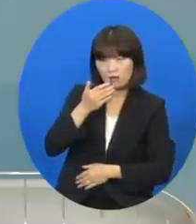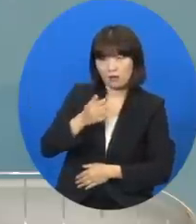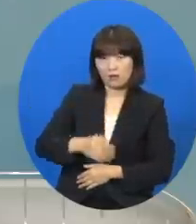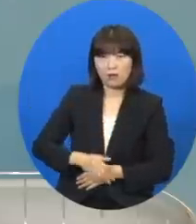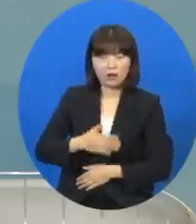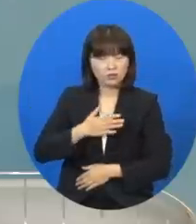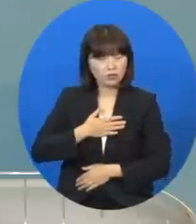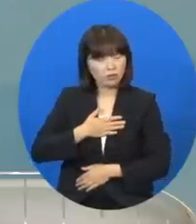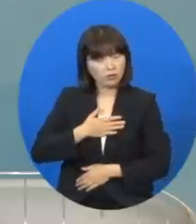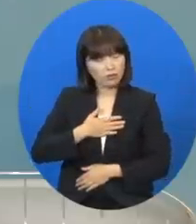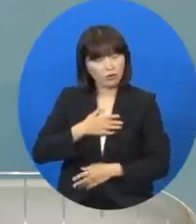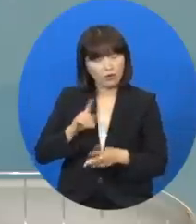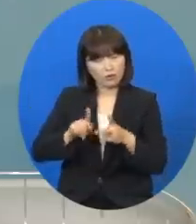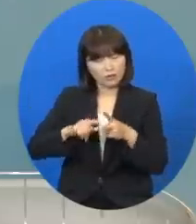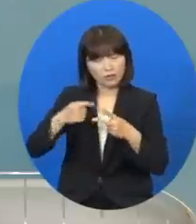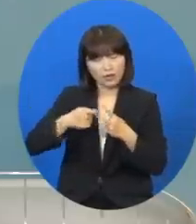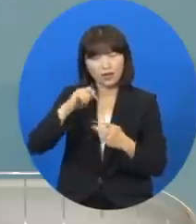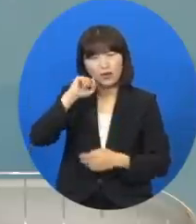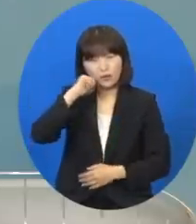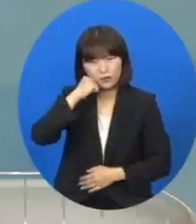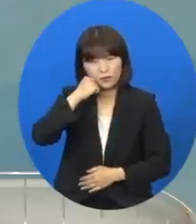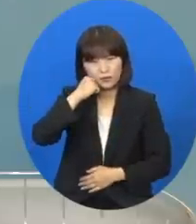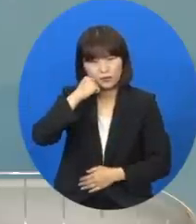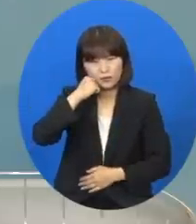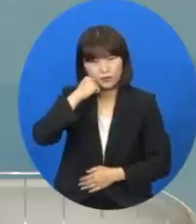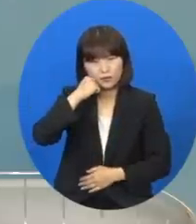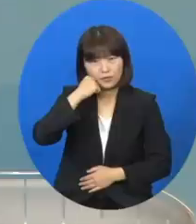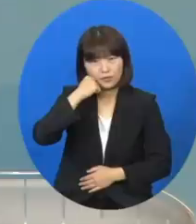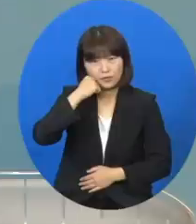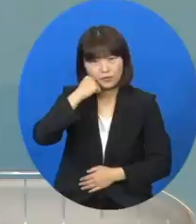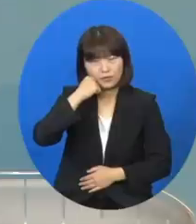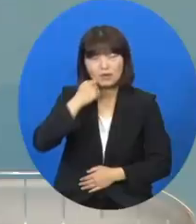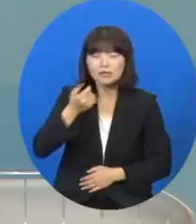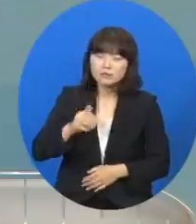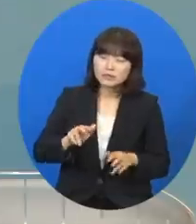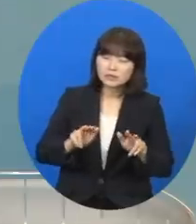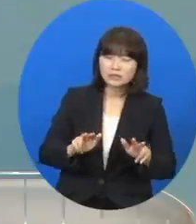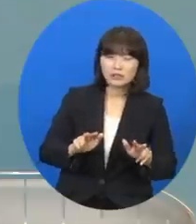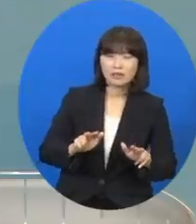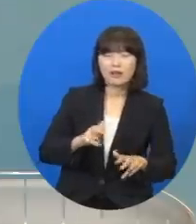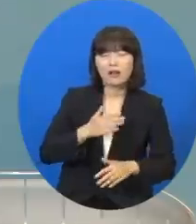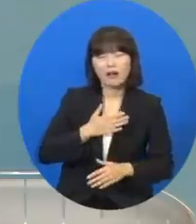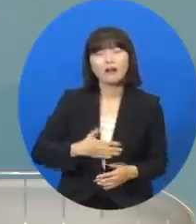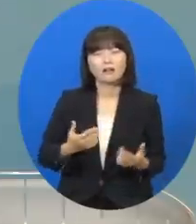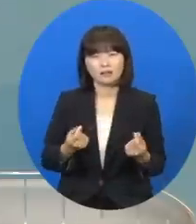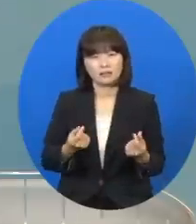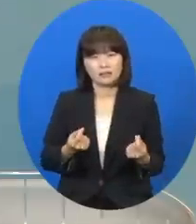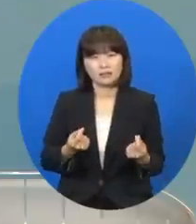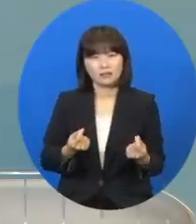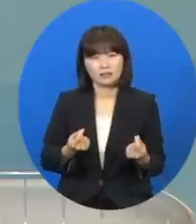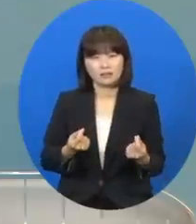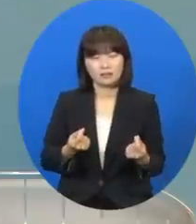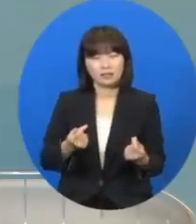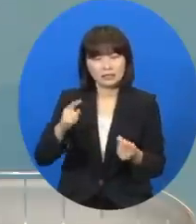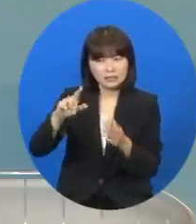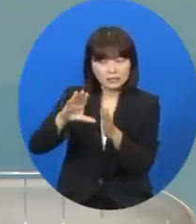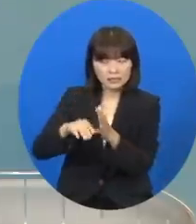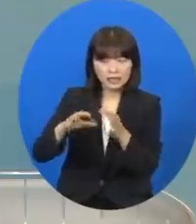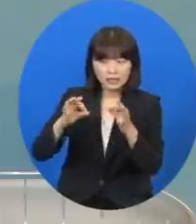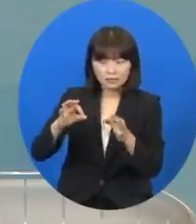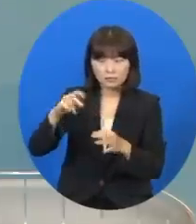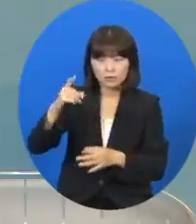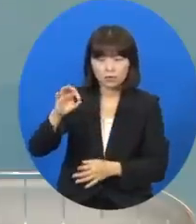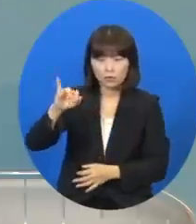저로서는 쉽게 잘 이해가 안 되더라고요. 근데 이제는 알겠어요. 그때 그 김동희